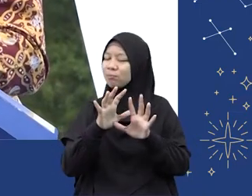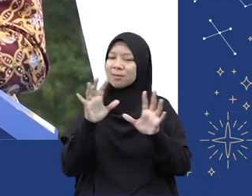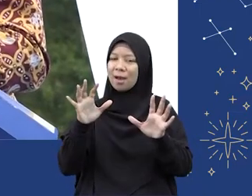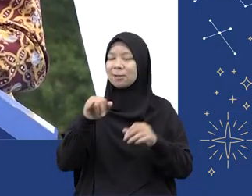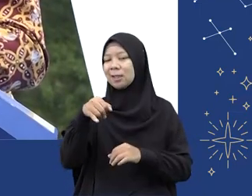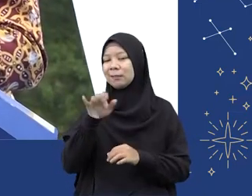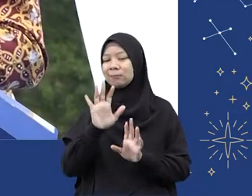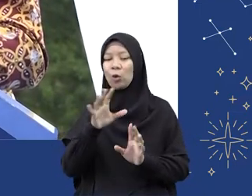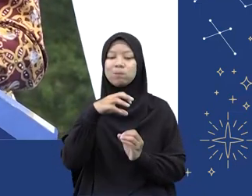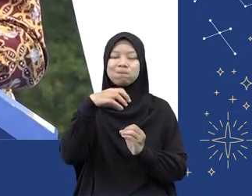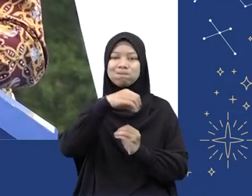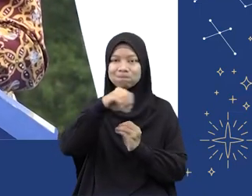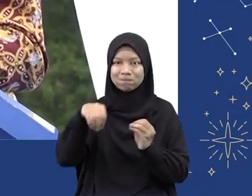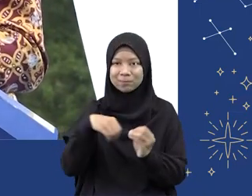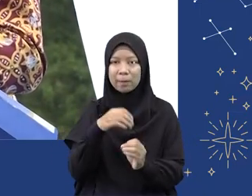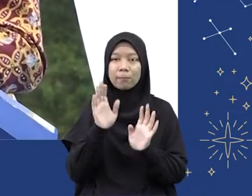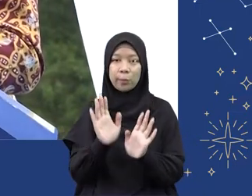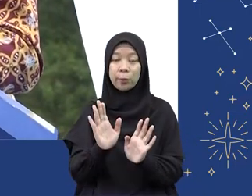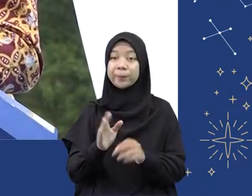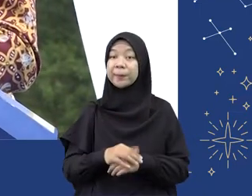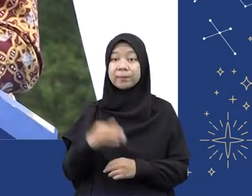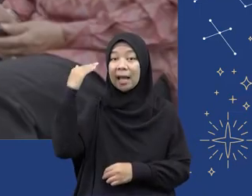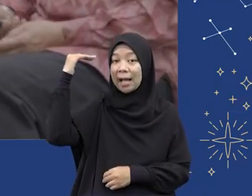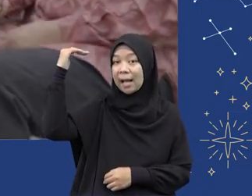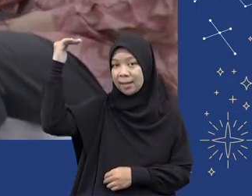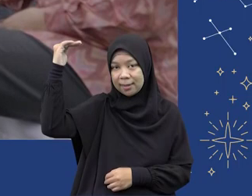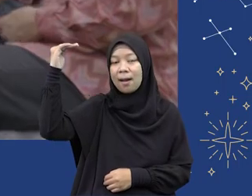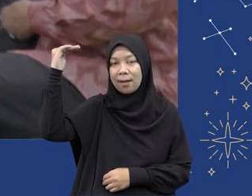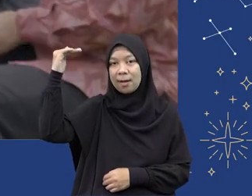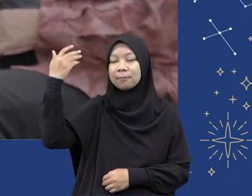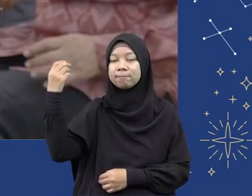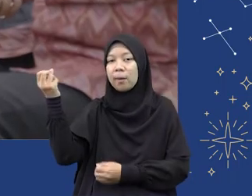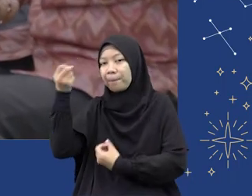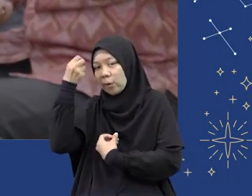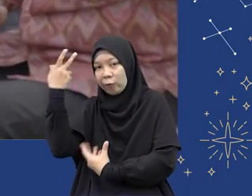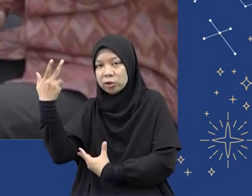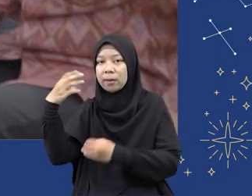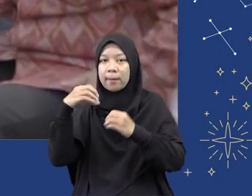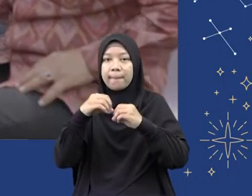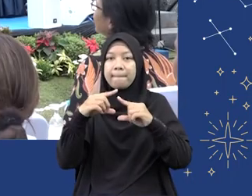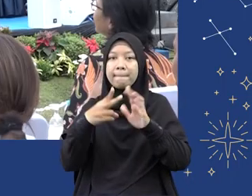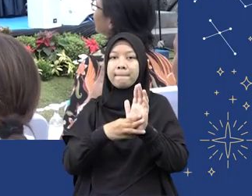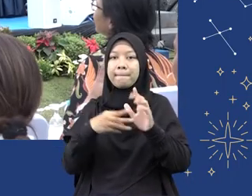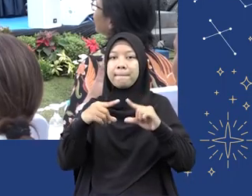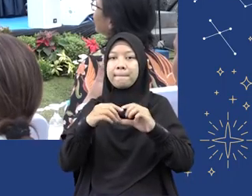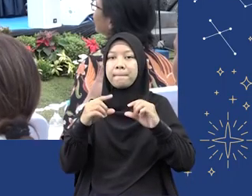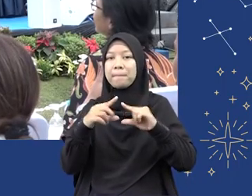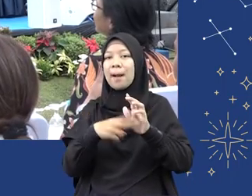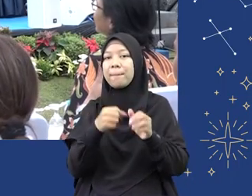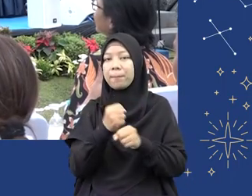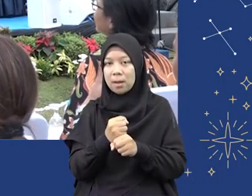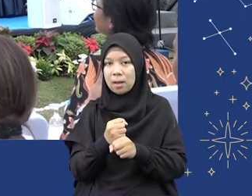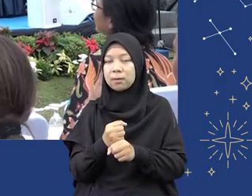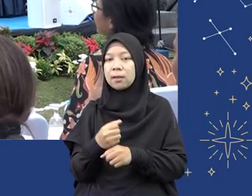surya saja kakak saya tadi Profesor Bambang Hidayat yang saya banggakan adalah